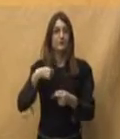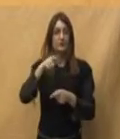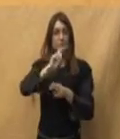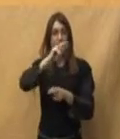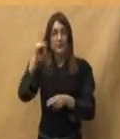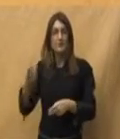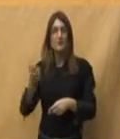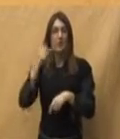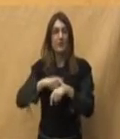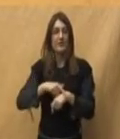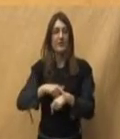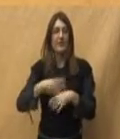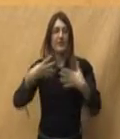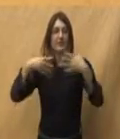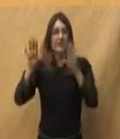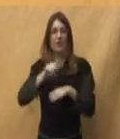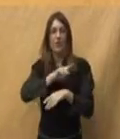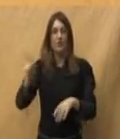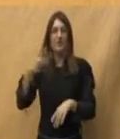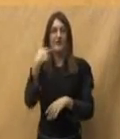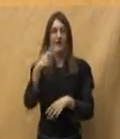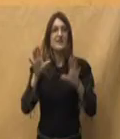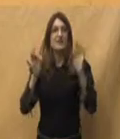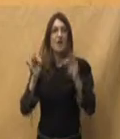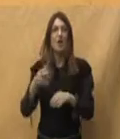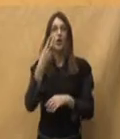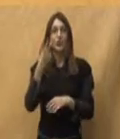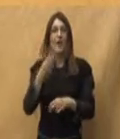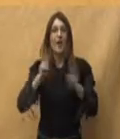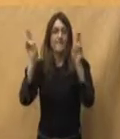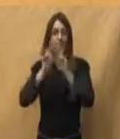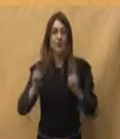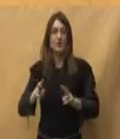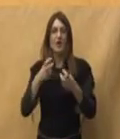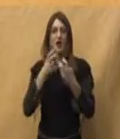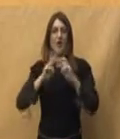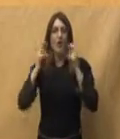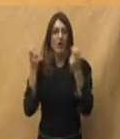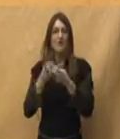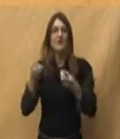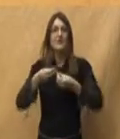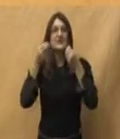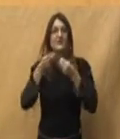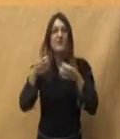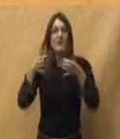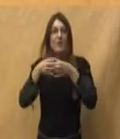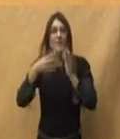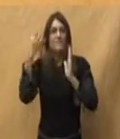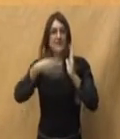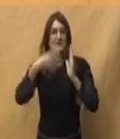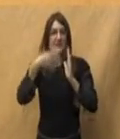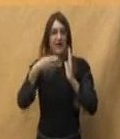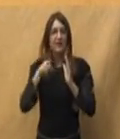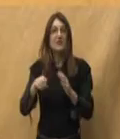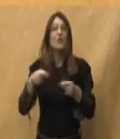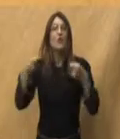je od 19. do 20. listopada drugi međunarodna konferencija Saveza psihijatrijskih udruga Hrvatske, gdje